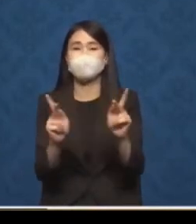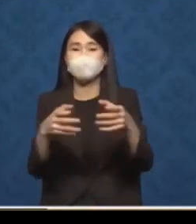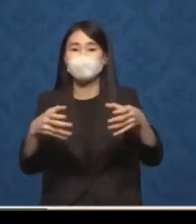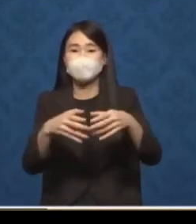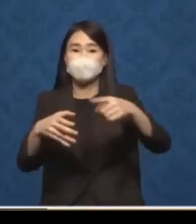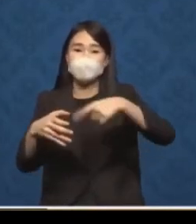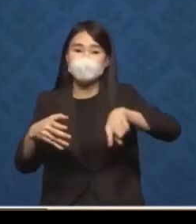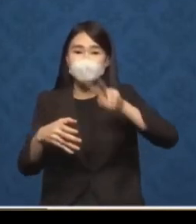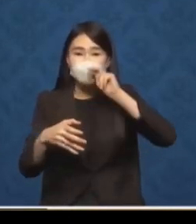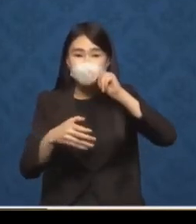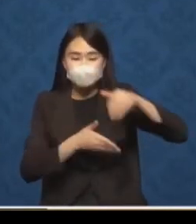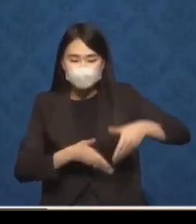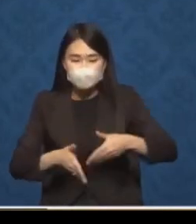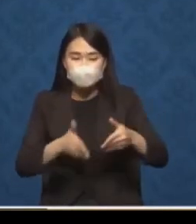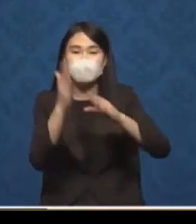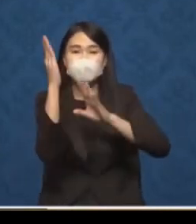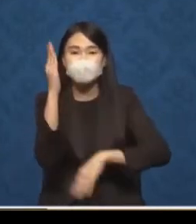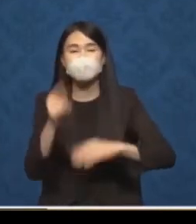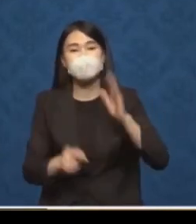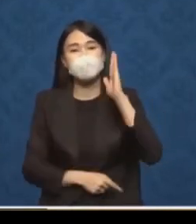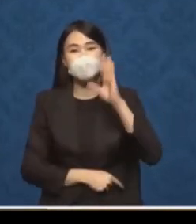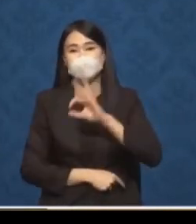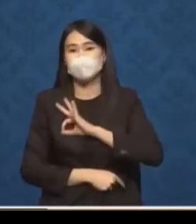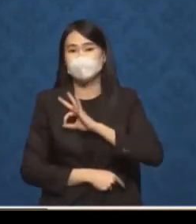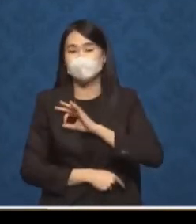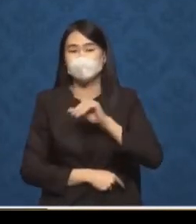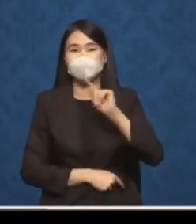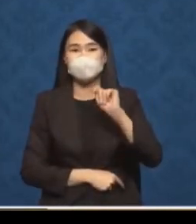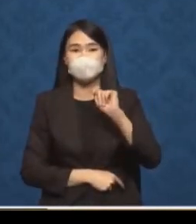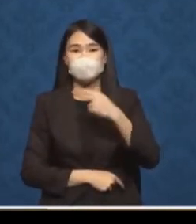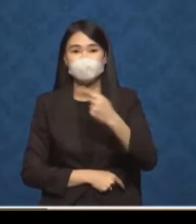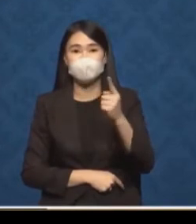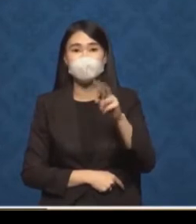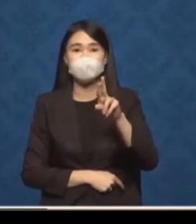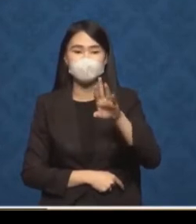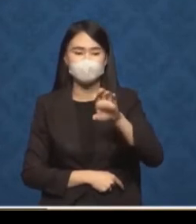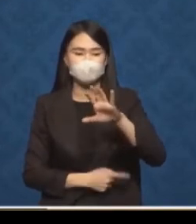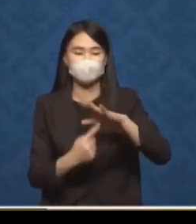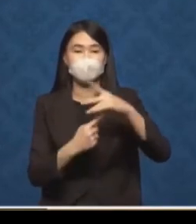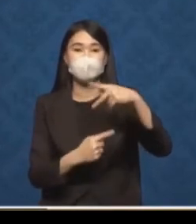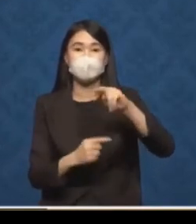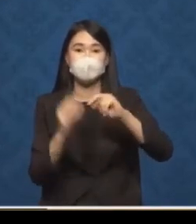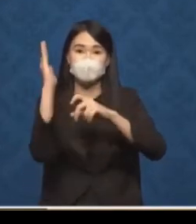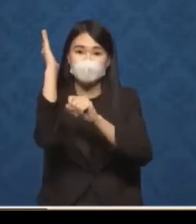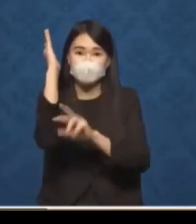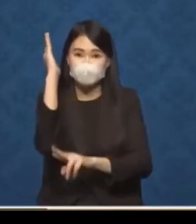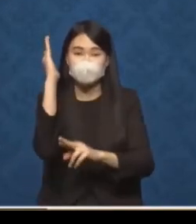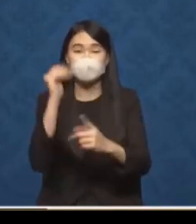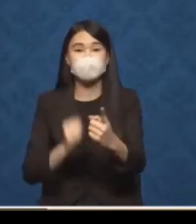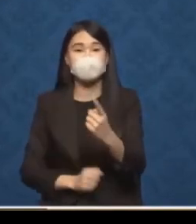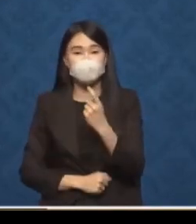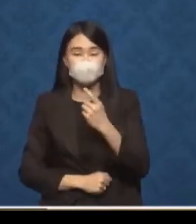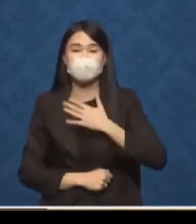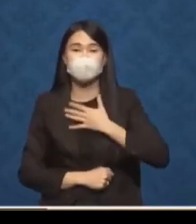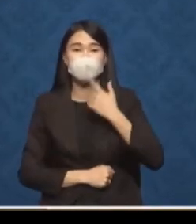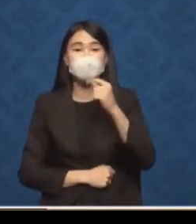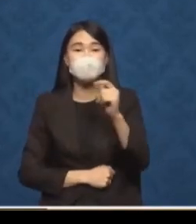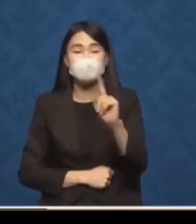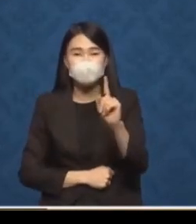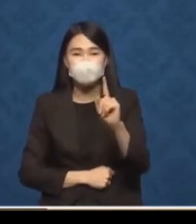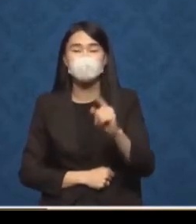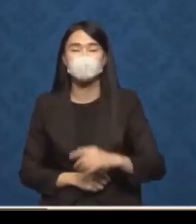ลุ่มน้ำใต้ท่านธีรพัฒน์พริ้งสุลกะจากสุราษฎร์ธานีก็ได้บอกถึ